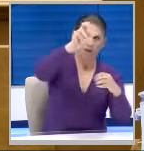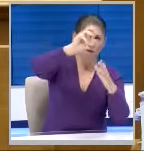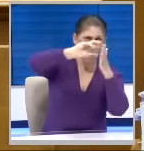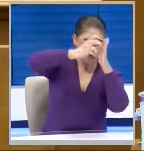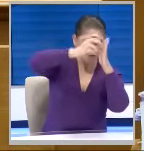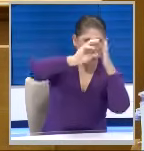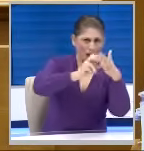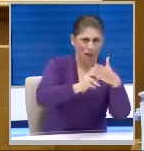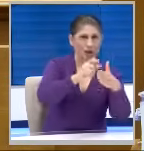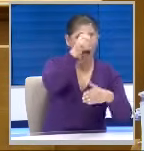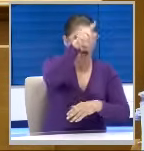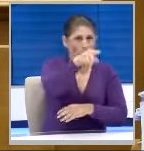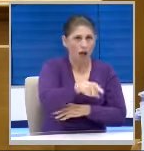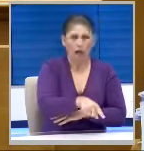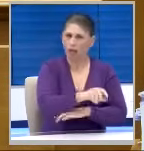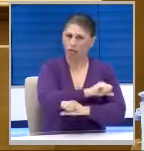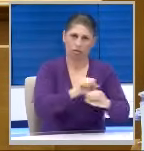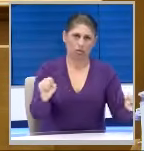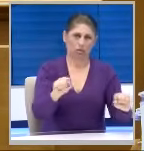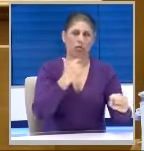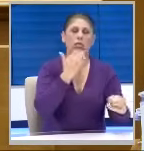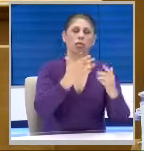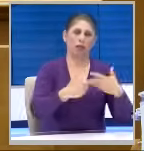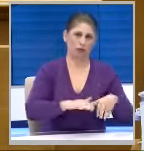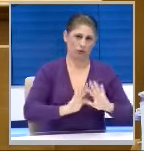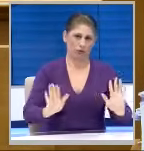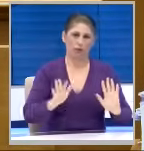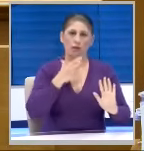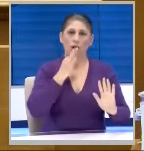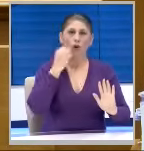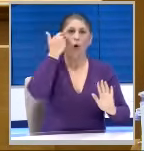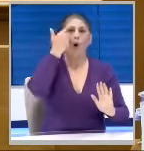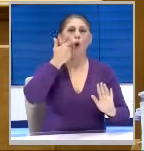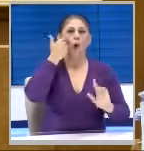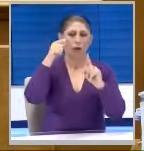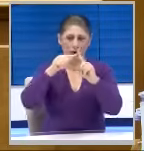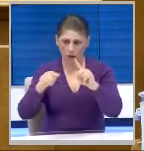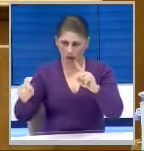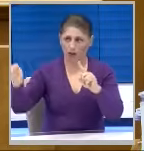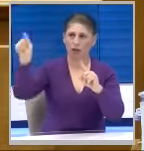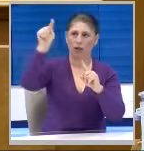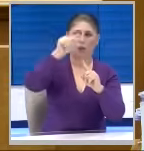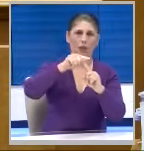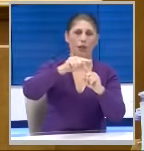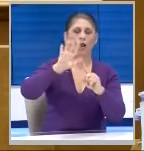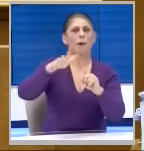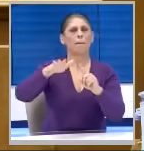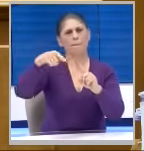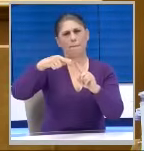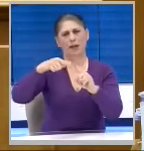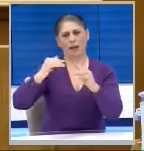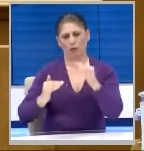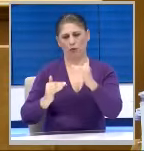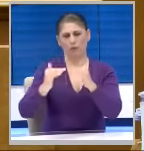δηλαδή αυτές δεν λειτουργούν λόγω του κόκκινου κυκλώματος που βρίσκεται στο ύψος της 110 πτέρυγας